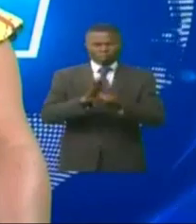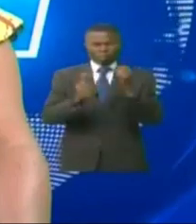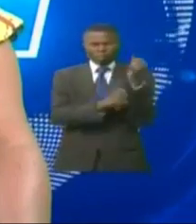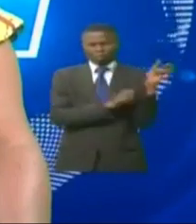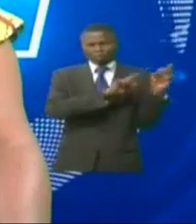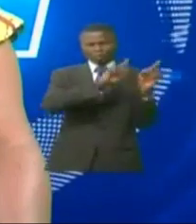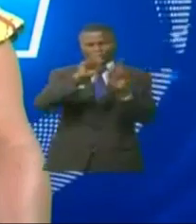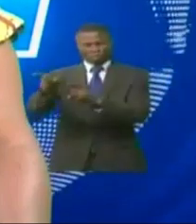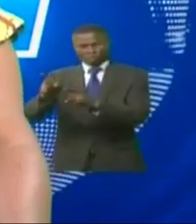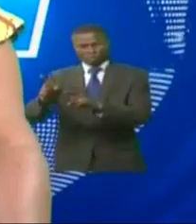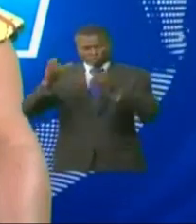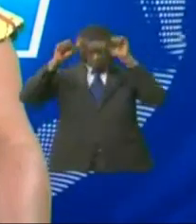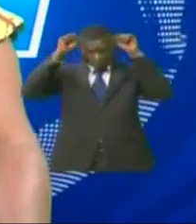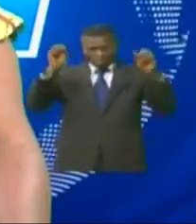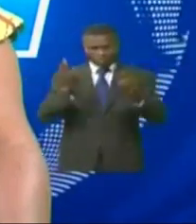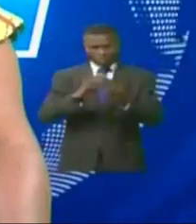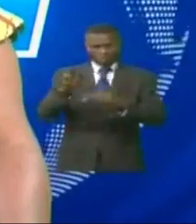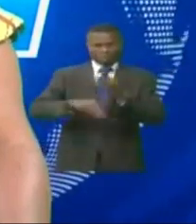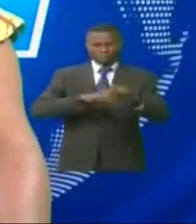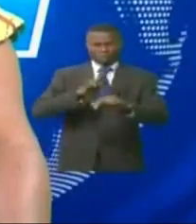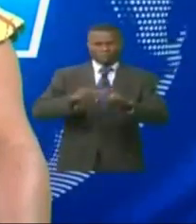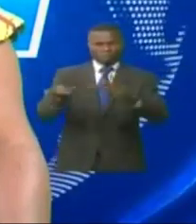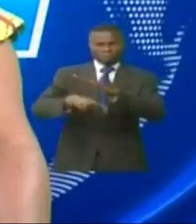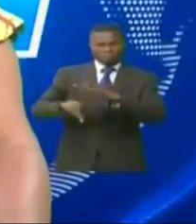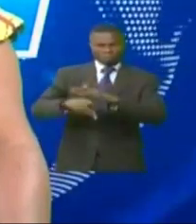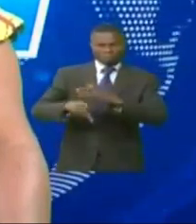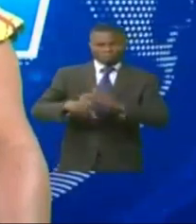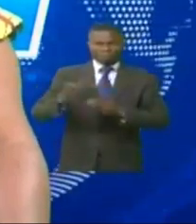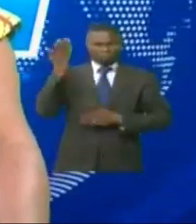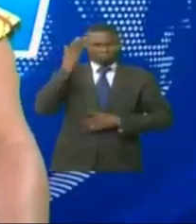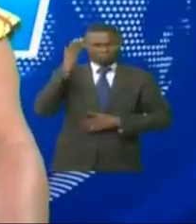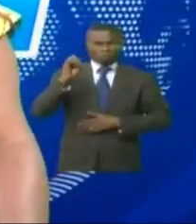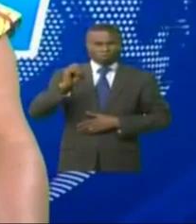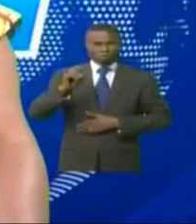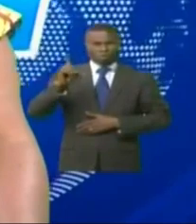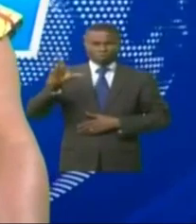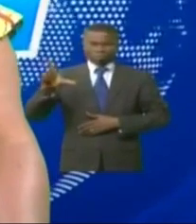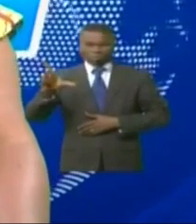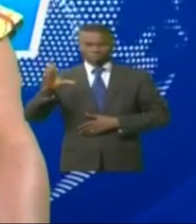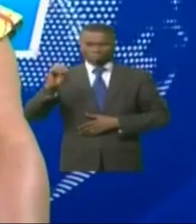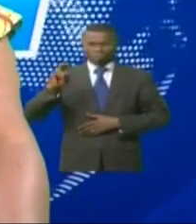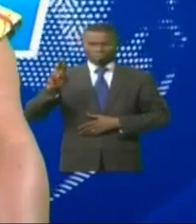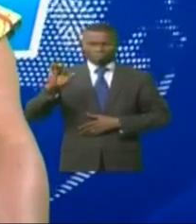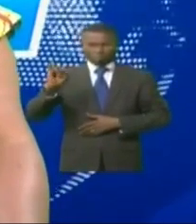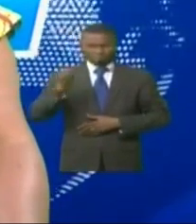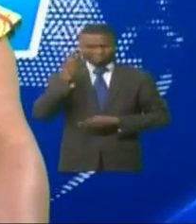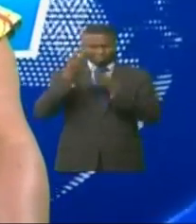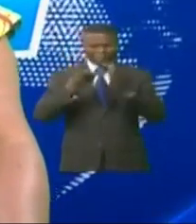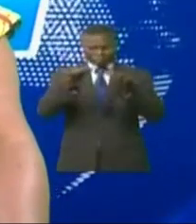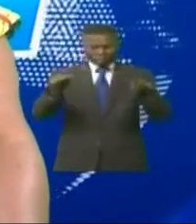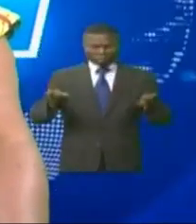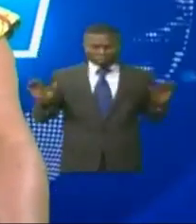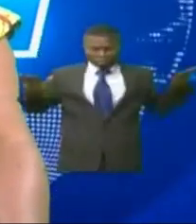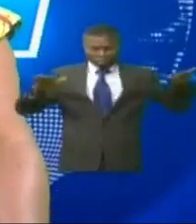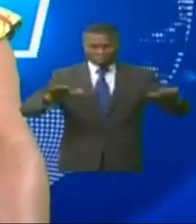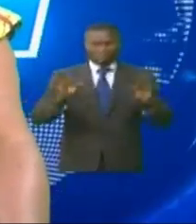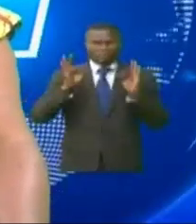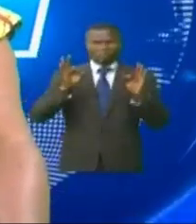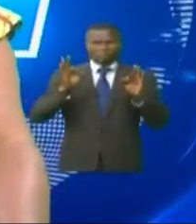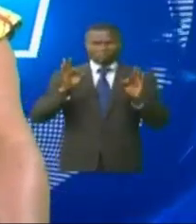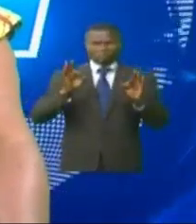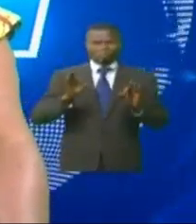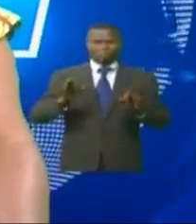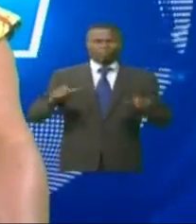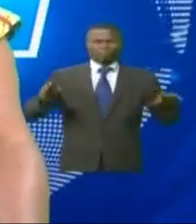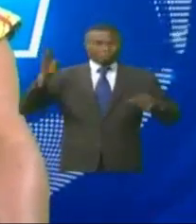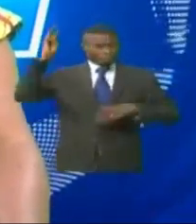président de l'Assemblée provinciale, l'honorable Louis Kamweni Tumbu, a visité la nouvelle aérogare de l'aéroport de